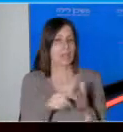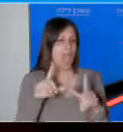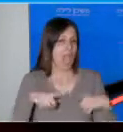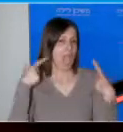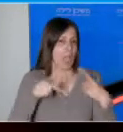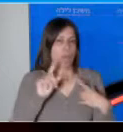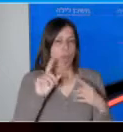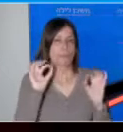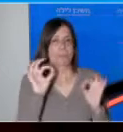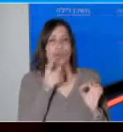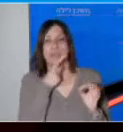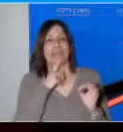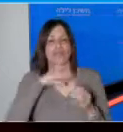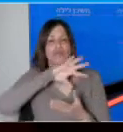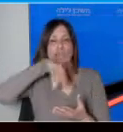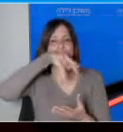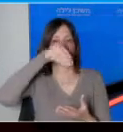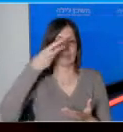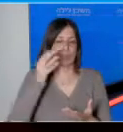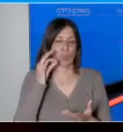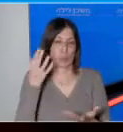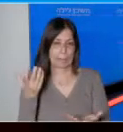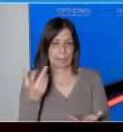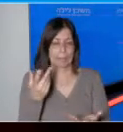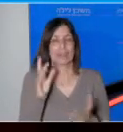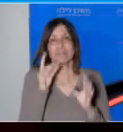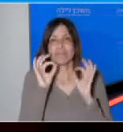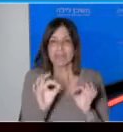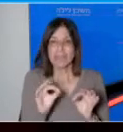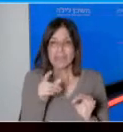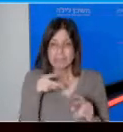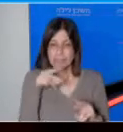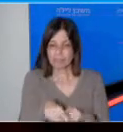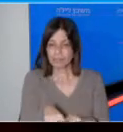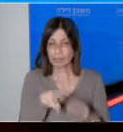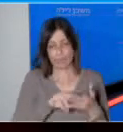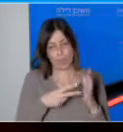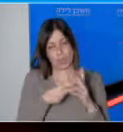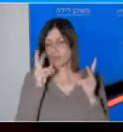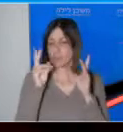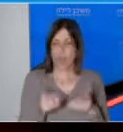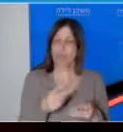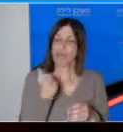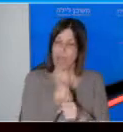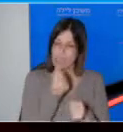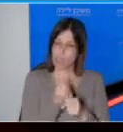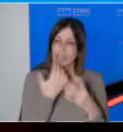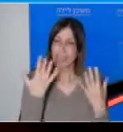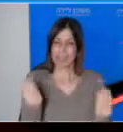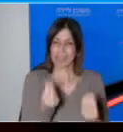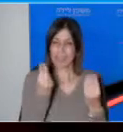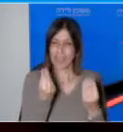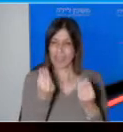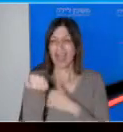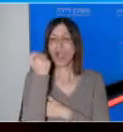כאן הם לא בדיוק דבש וקצפת ודוטי. אז אם באמת זה מטריד את הפוליטיקאים, הם יכולים לעשות כמה צעדים.